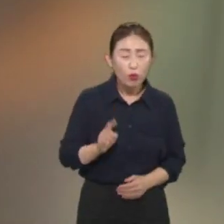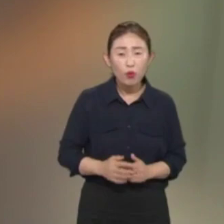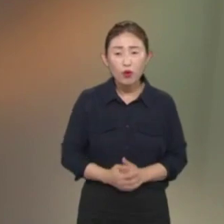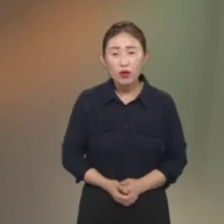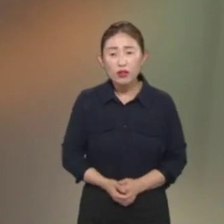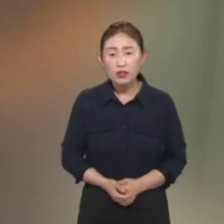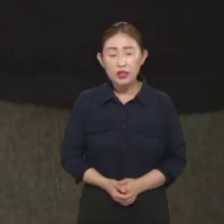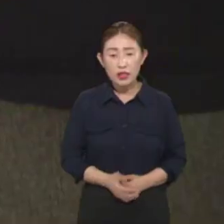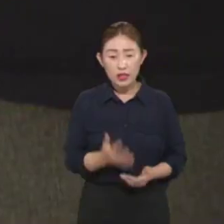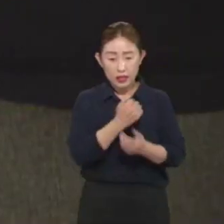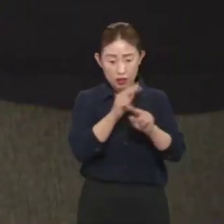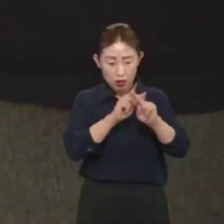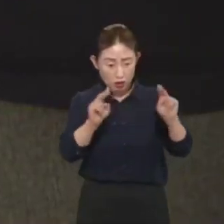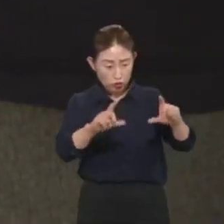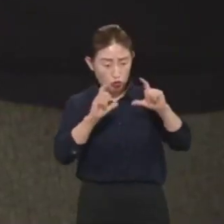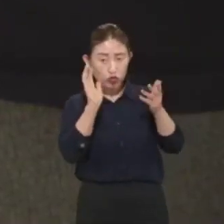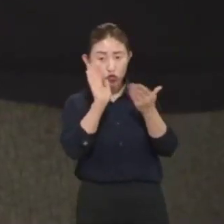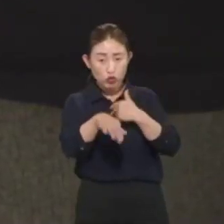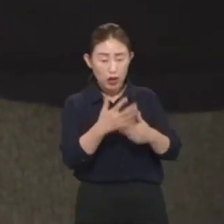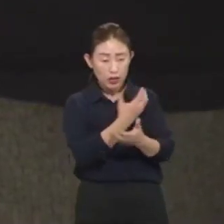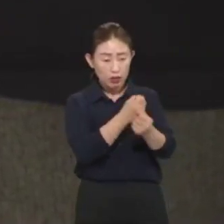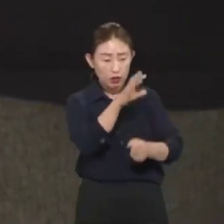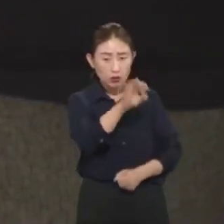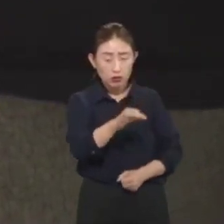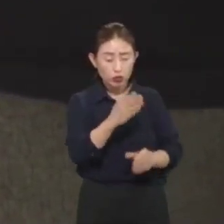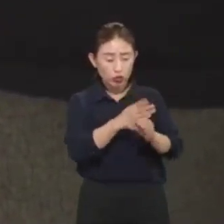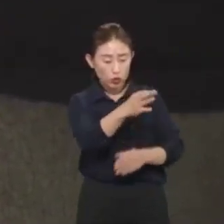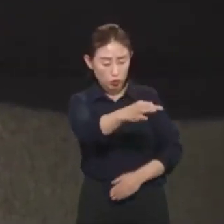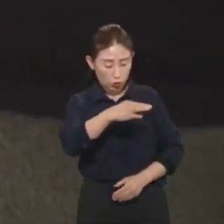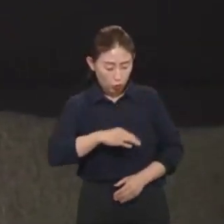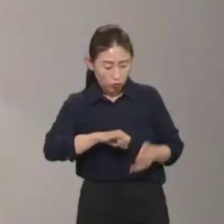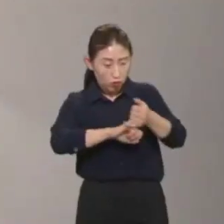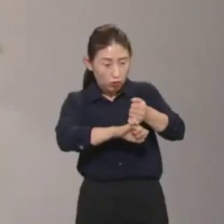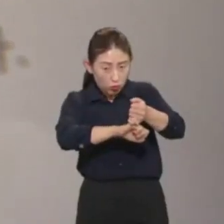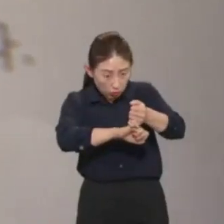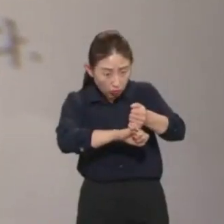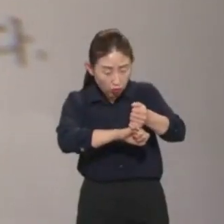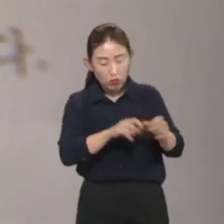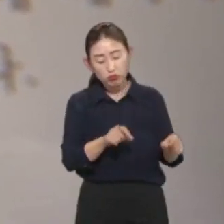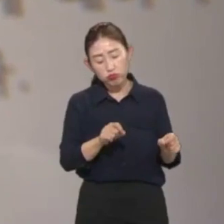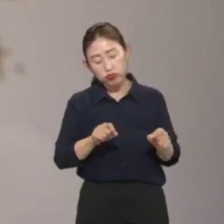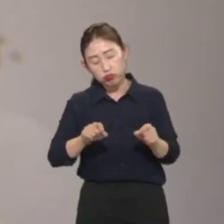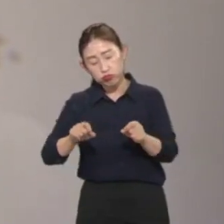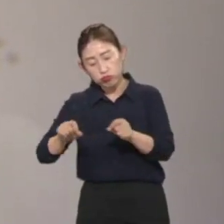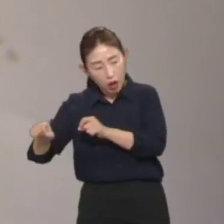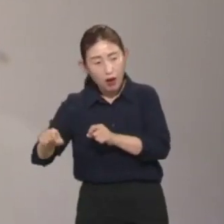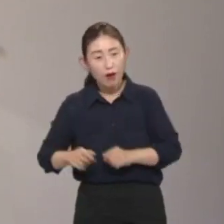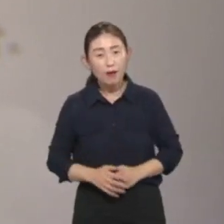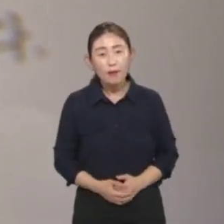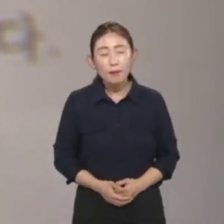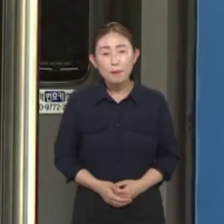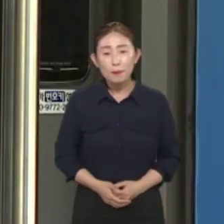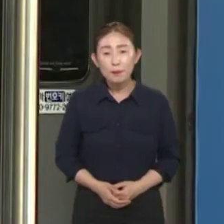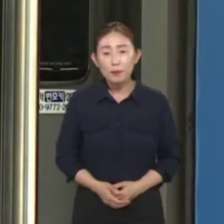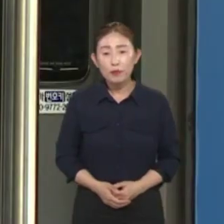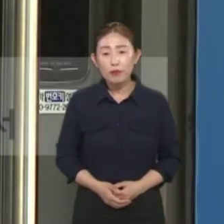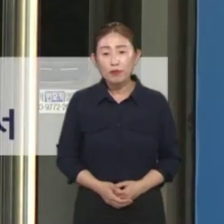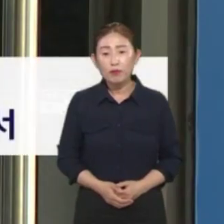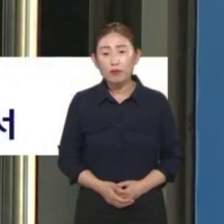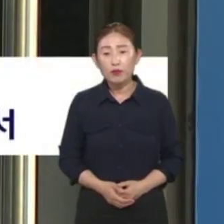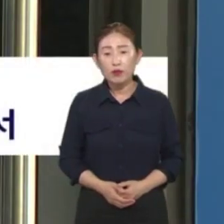이때부터였습니다. 분양 계약 해지 후 계약금과 중도금을 돌려주기로 했지만 차일피일 약속을 미룬 겁니다. 우리한테